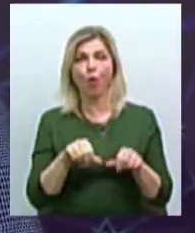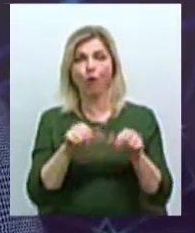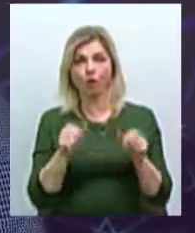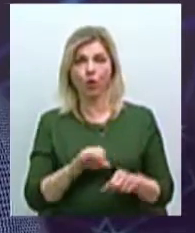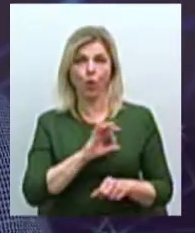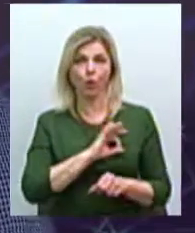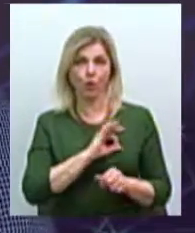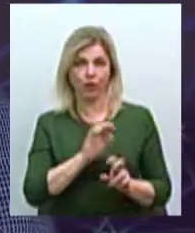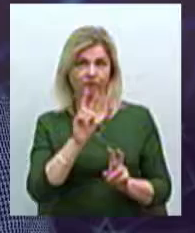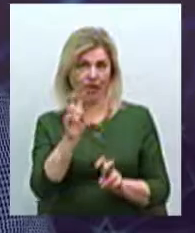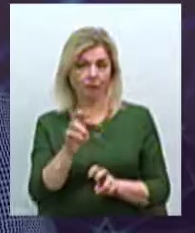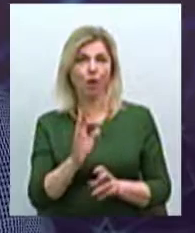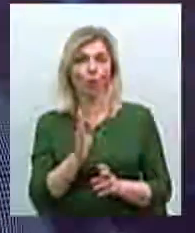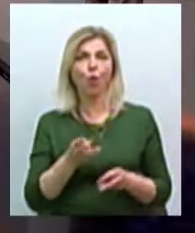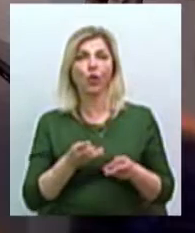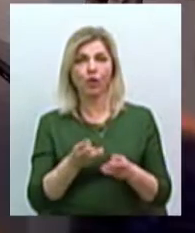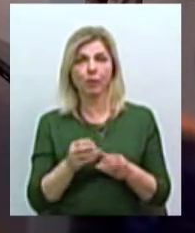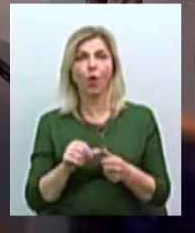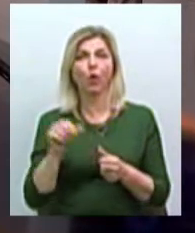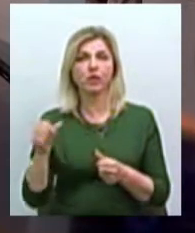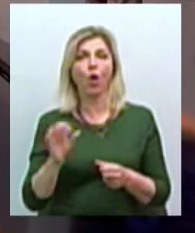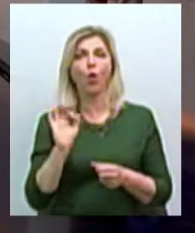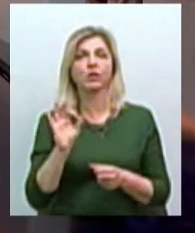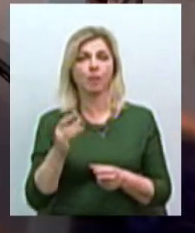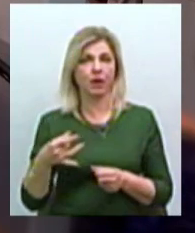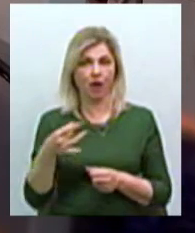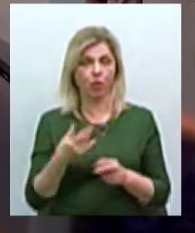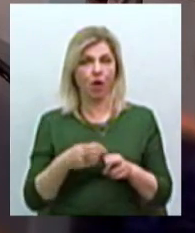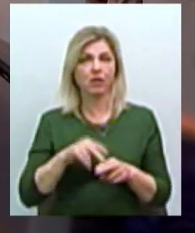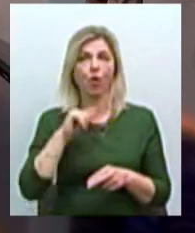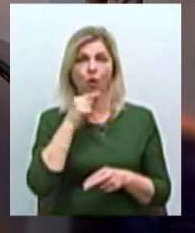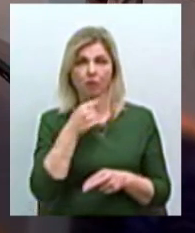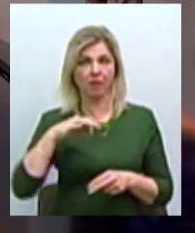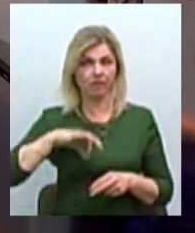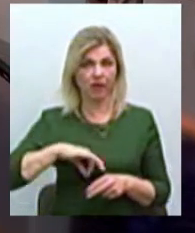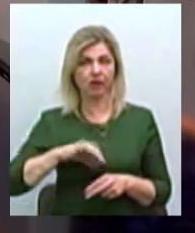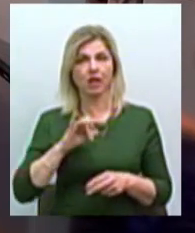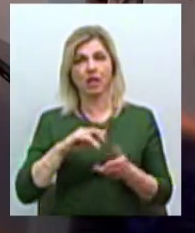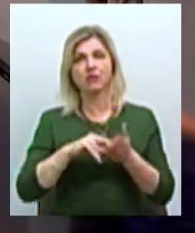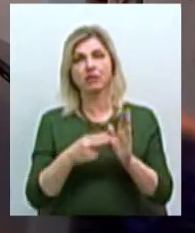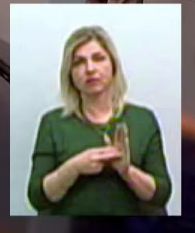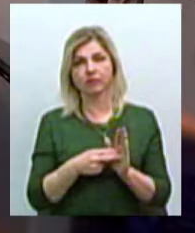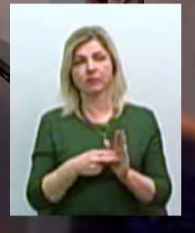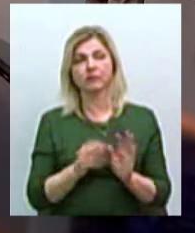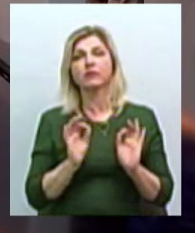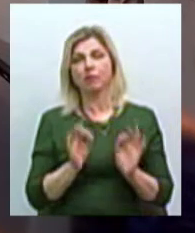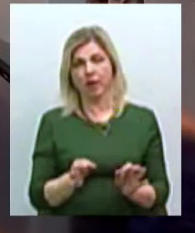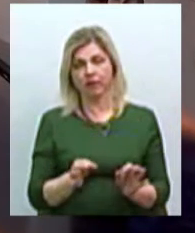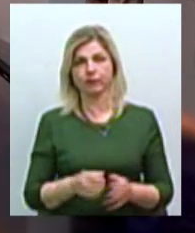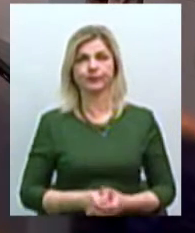юридическое лицо, которое будет отапливать отдельно Корабельный район. Это экономически выгодно и стратегически